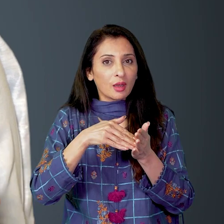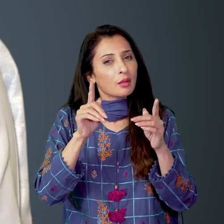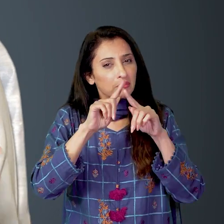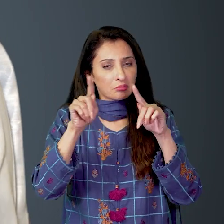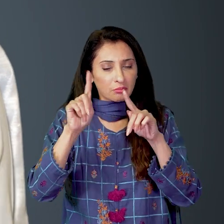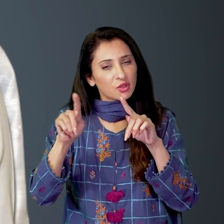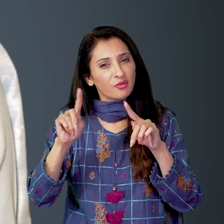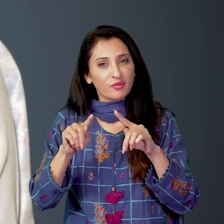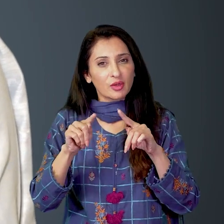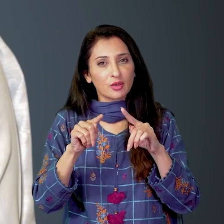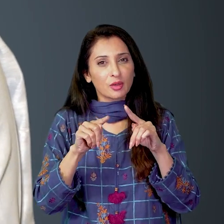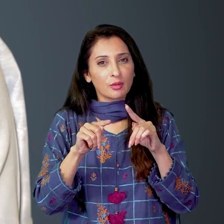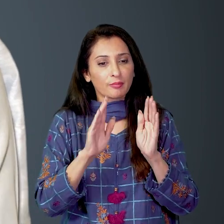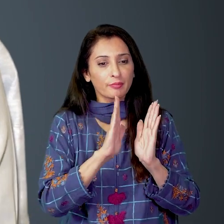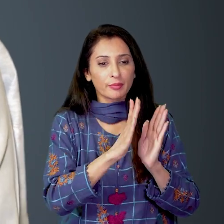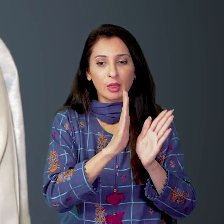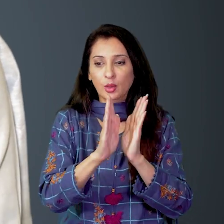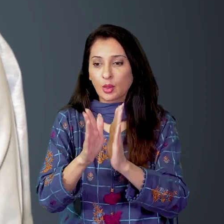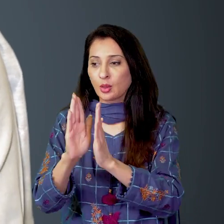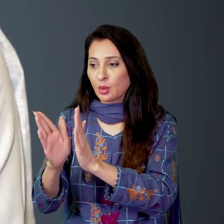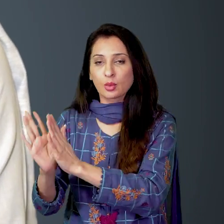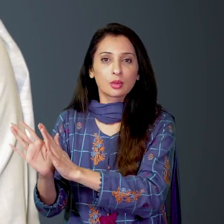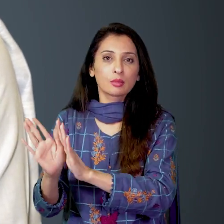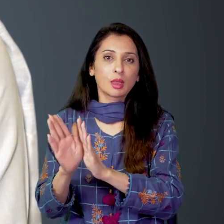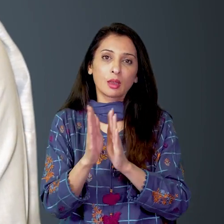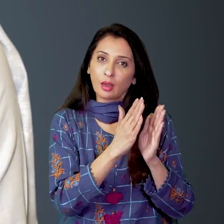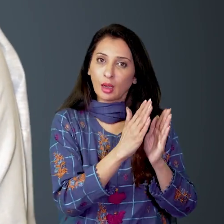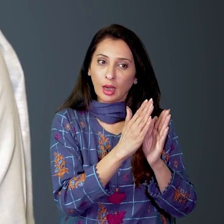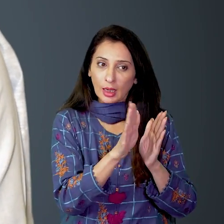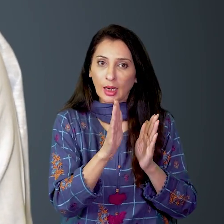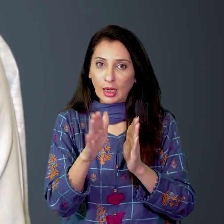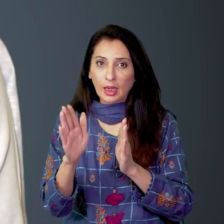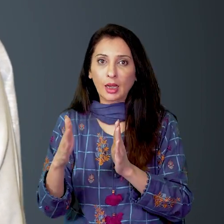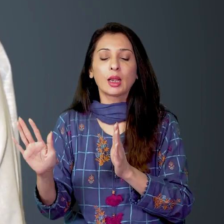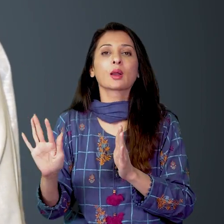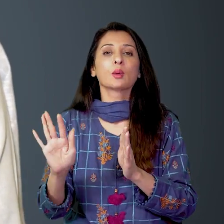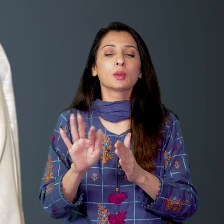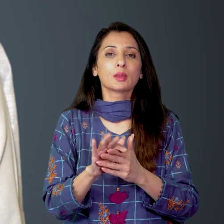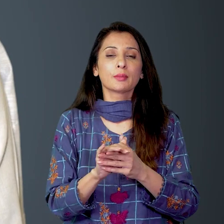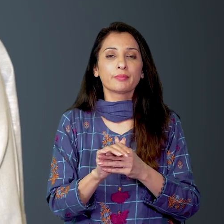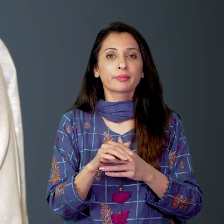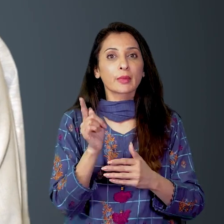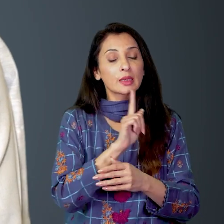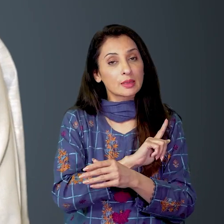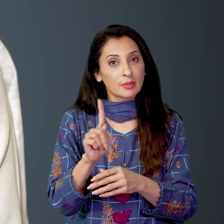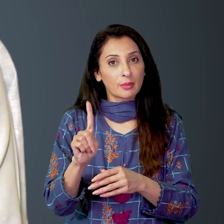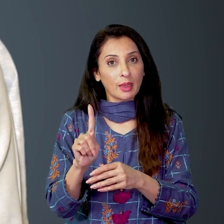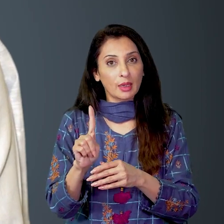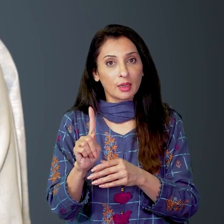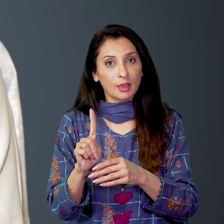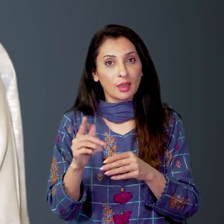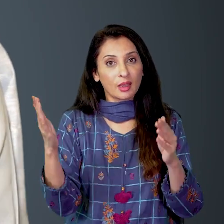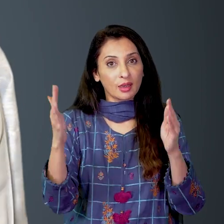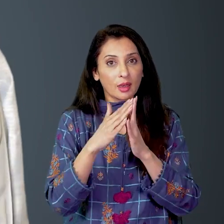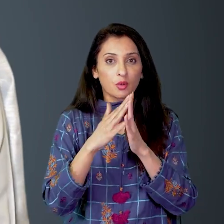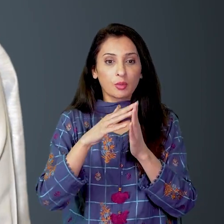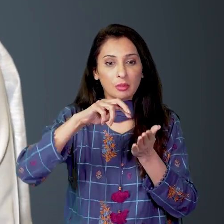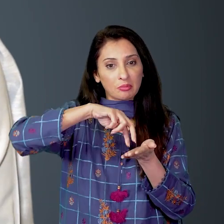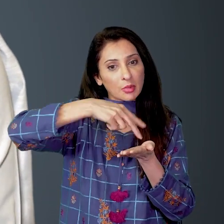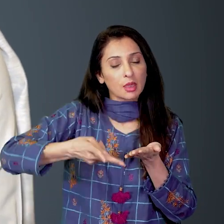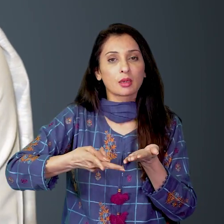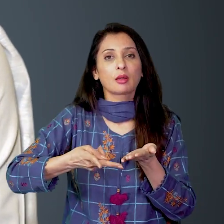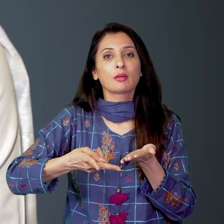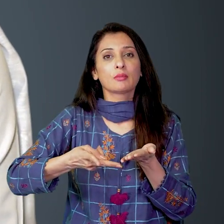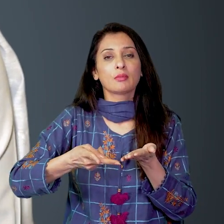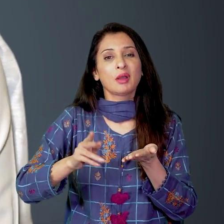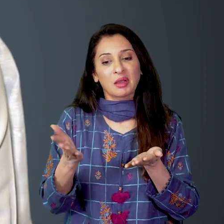डिफरेंट कैटेगरीज़ में डिवाइड कर लेते हैं। सबसे पहले जो बहुत कॉमन है हमारे घर में वो है फॉल्स। फॉल्स का मतलब है